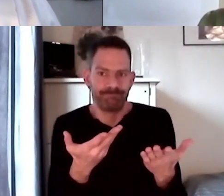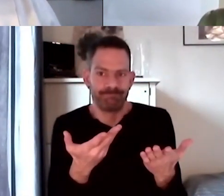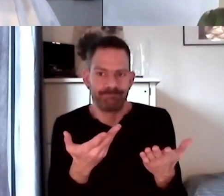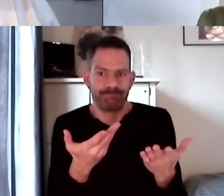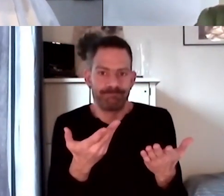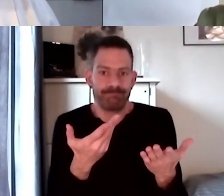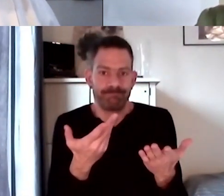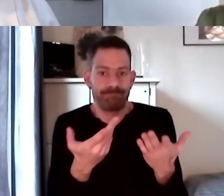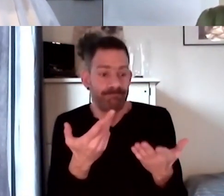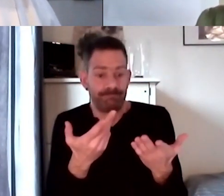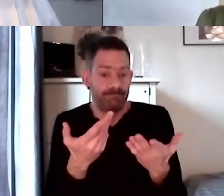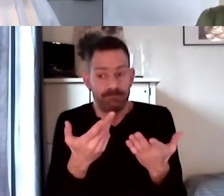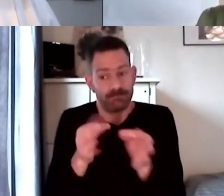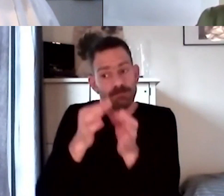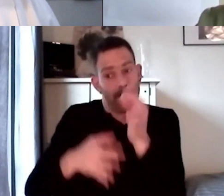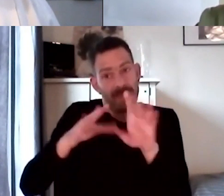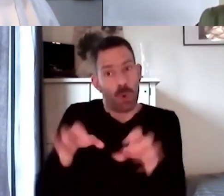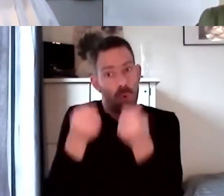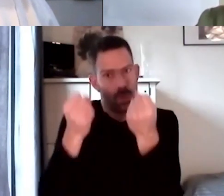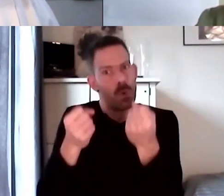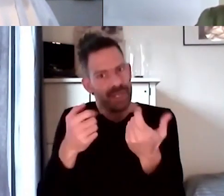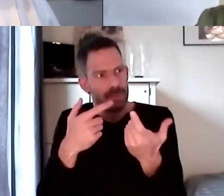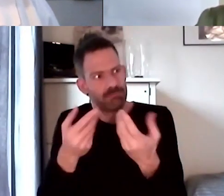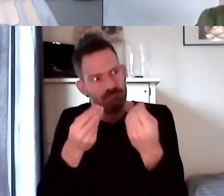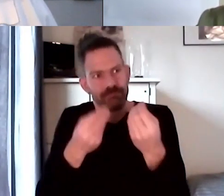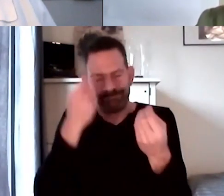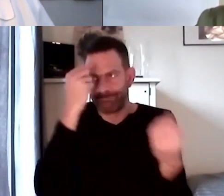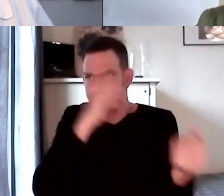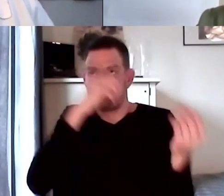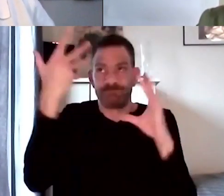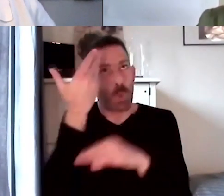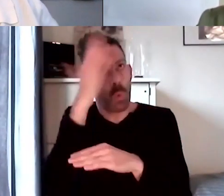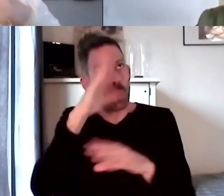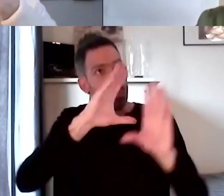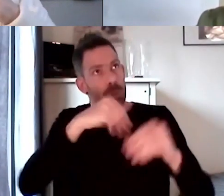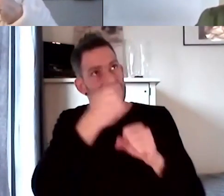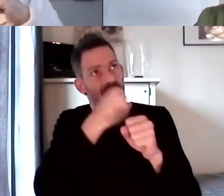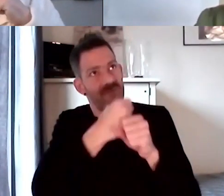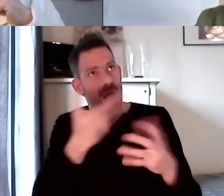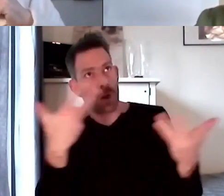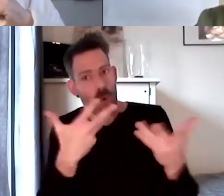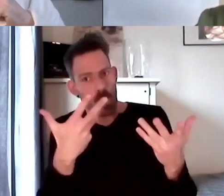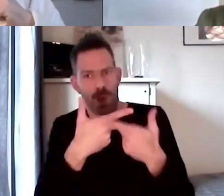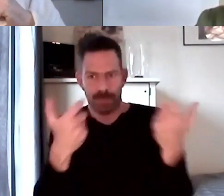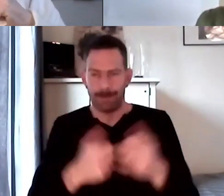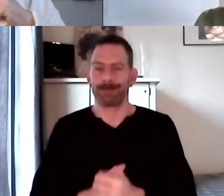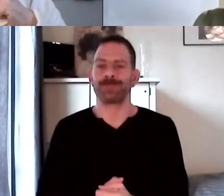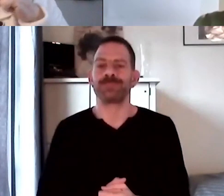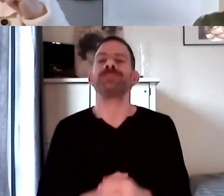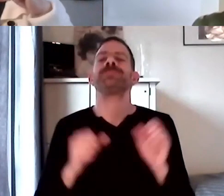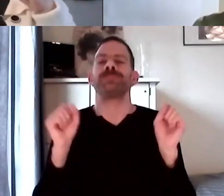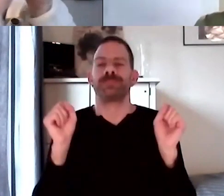on peut choisir le bilan de compétences pour essayer de retrouver un reclassement et un autre poste. D'accord. Alors là, j'ai une question